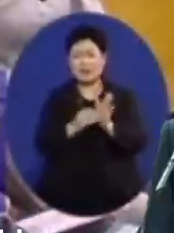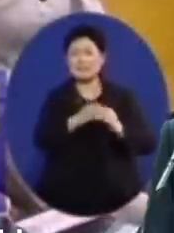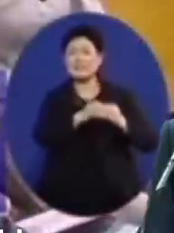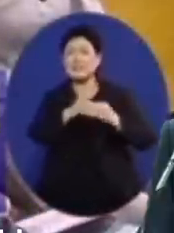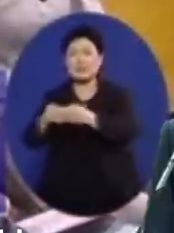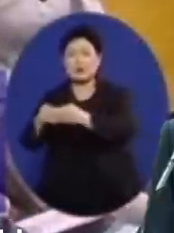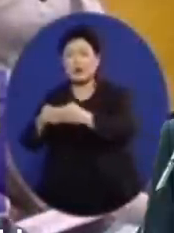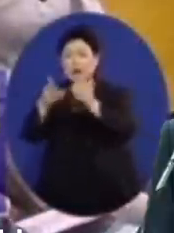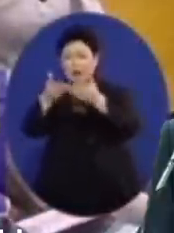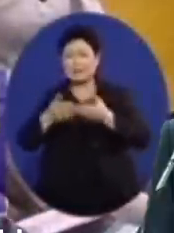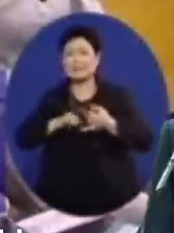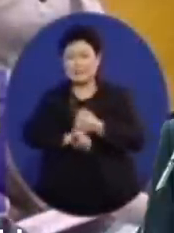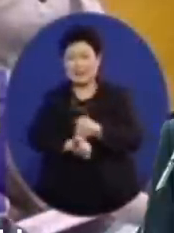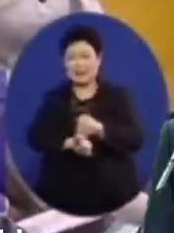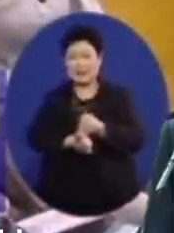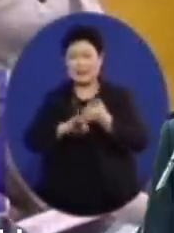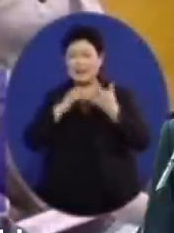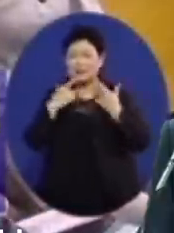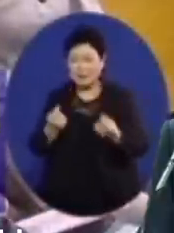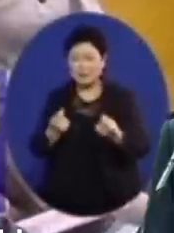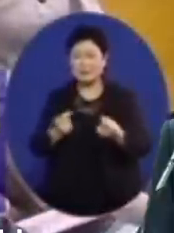때까지 인도하시려다.